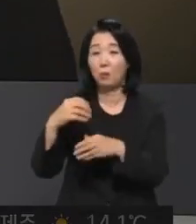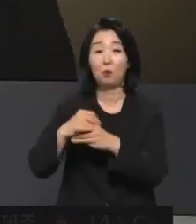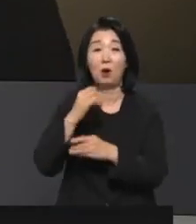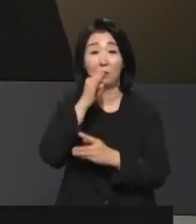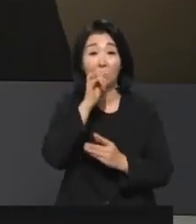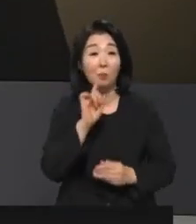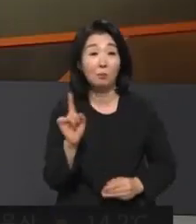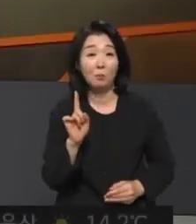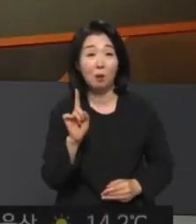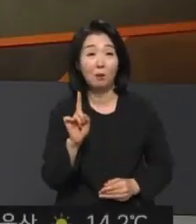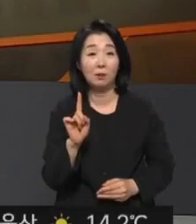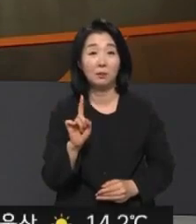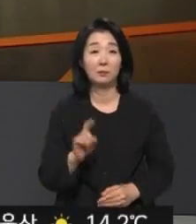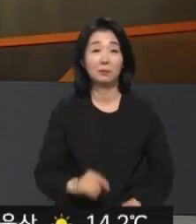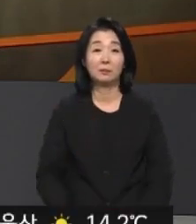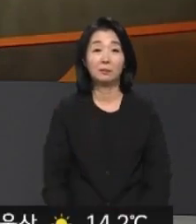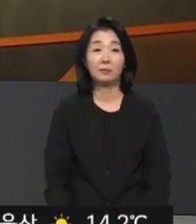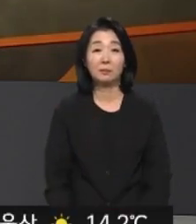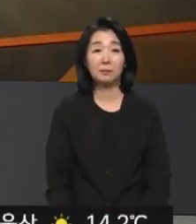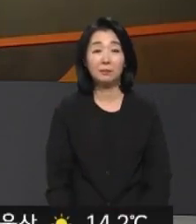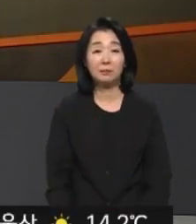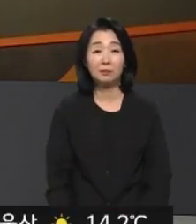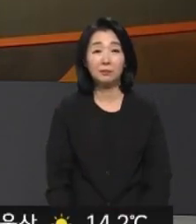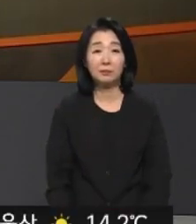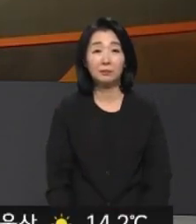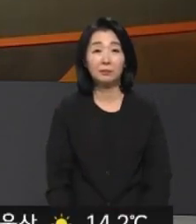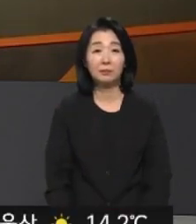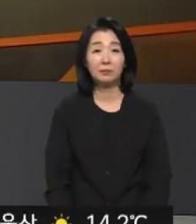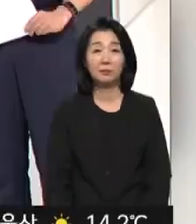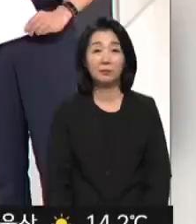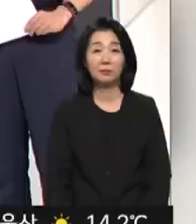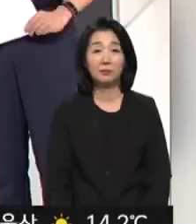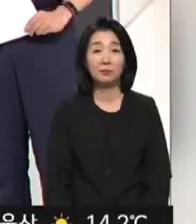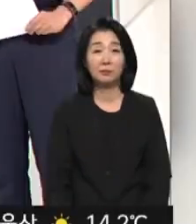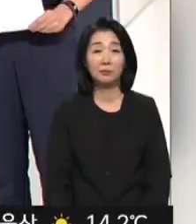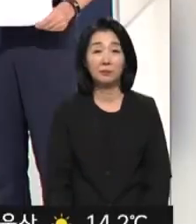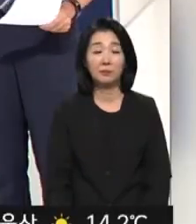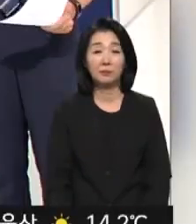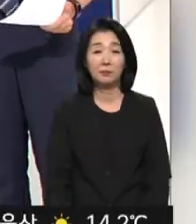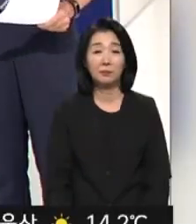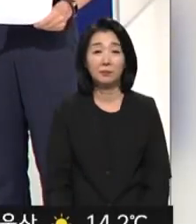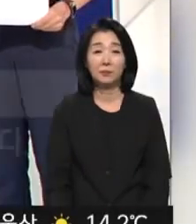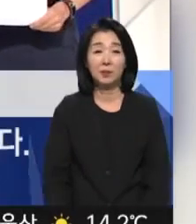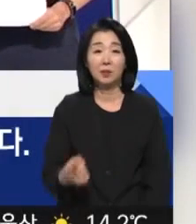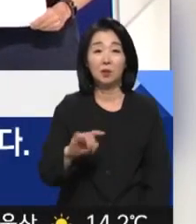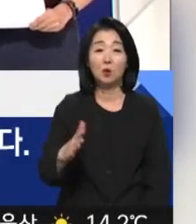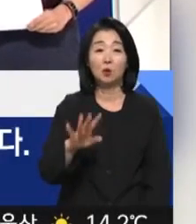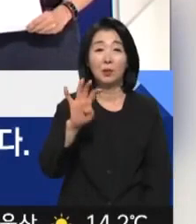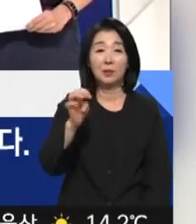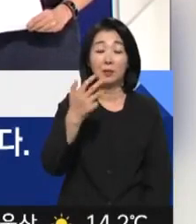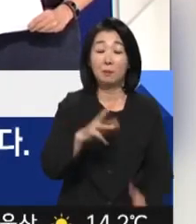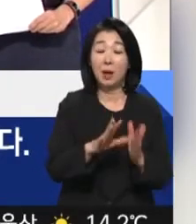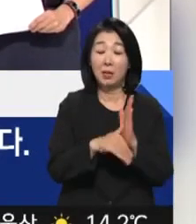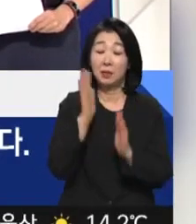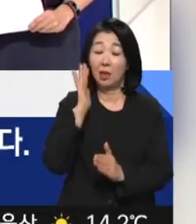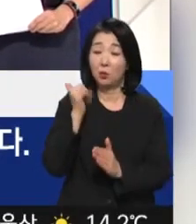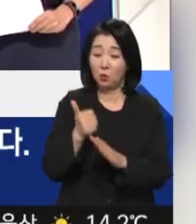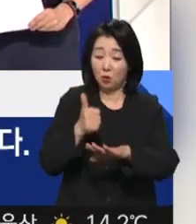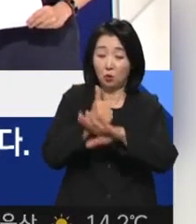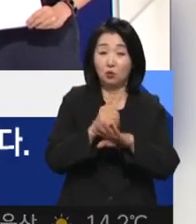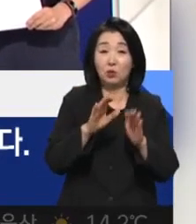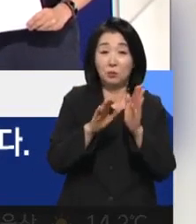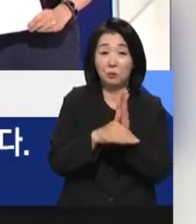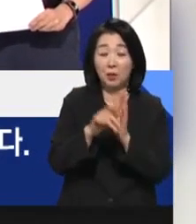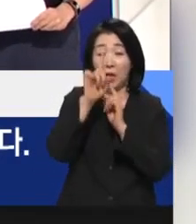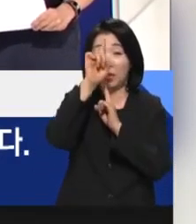들어가 있었습니다. 그 내용으로 두 번째 픽도 마칩니다. 자, 1948년 대통령 취임식에서 이 전